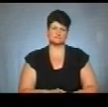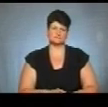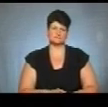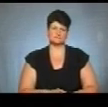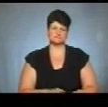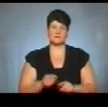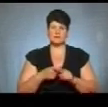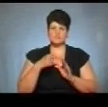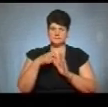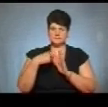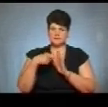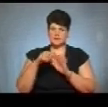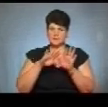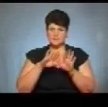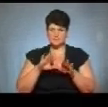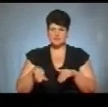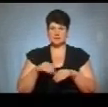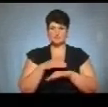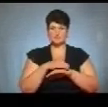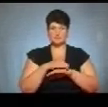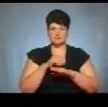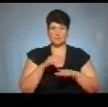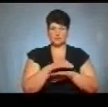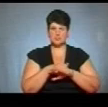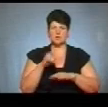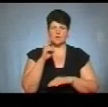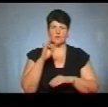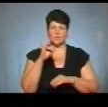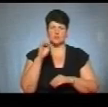А ці кадри зняті після зливи на вулиці Крушельницької.